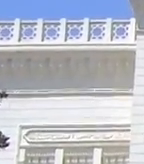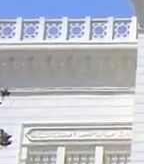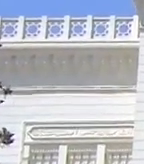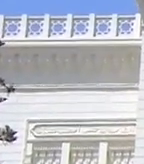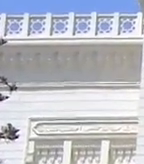شكرا a